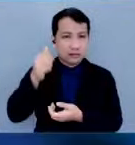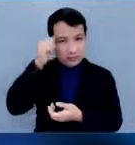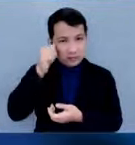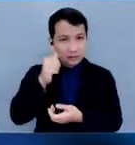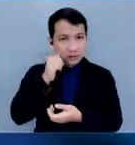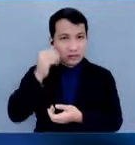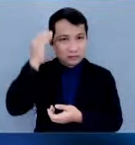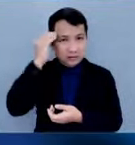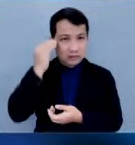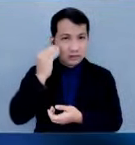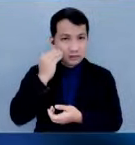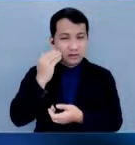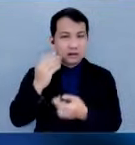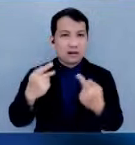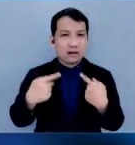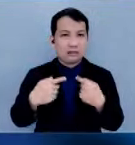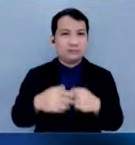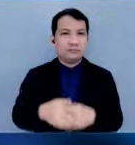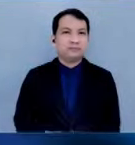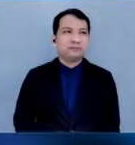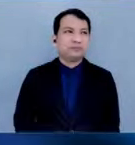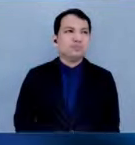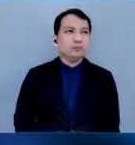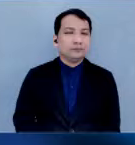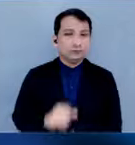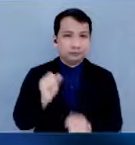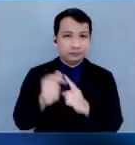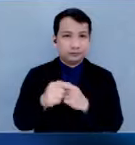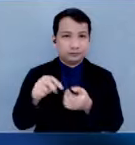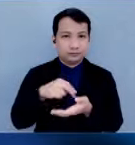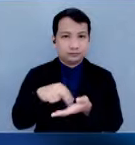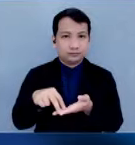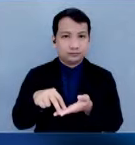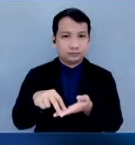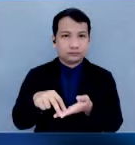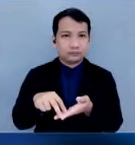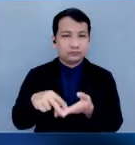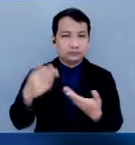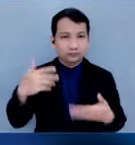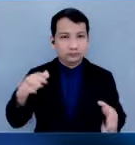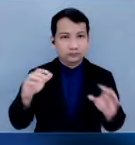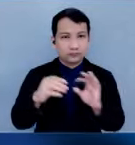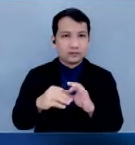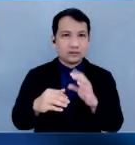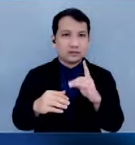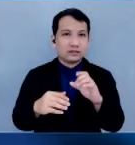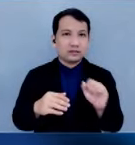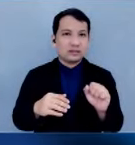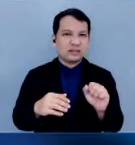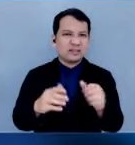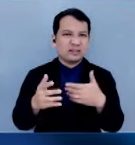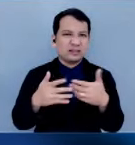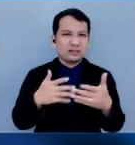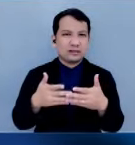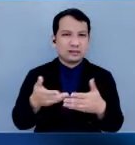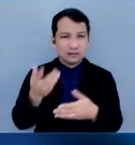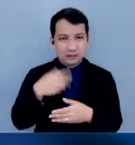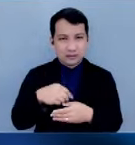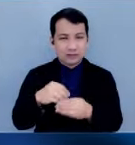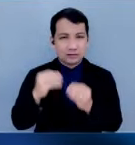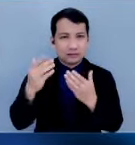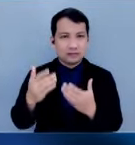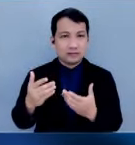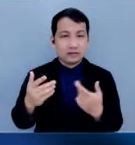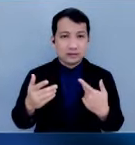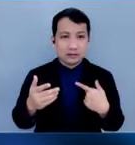hip-hop. And we also offer social dance and ballroom, yung dance sports. Ano ba history mo sa dance, Teacher Haya? Ayan, actually